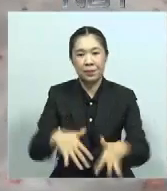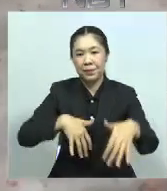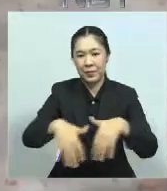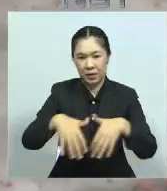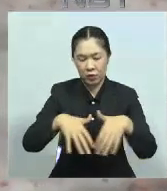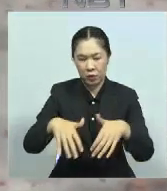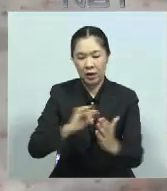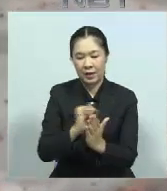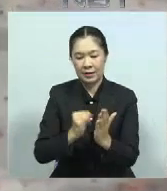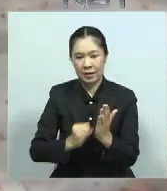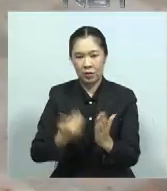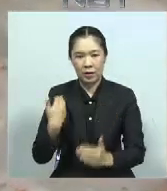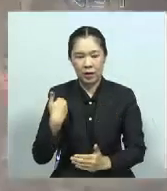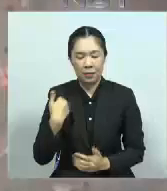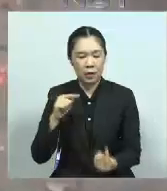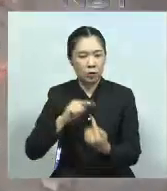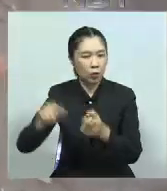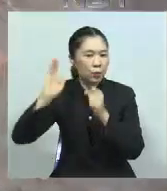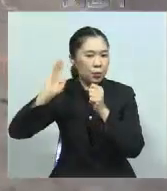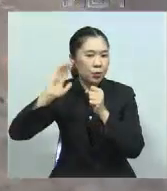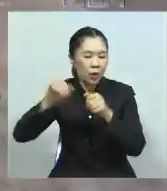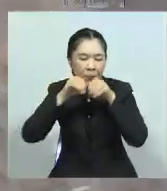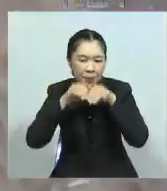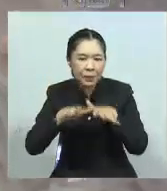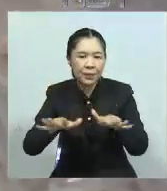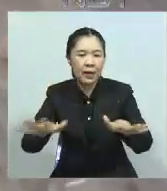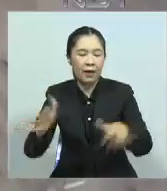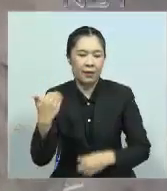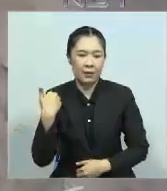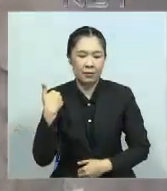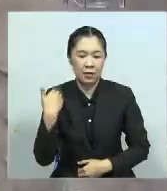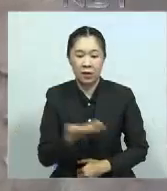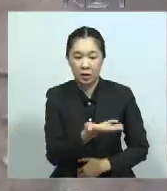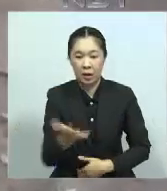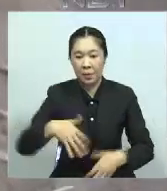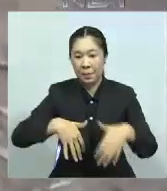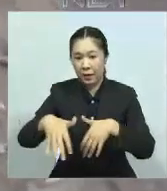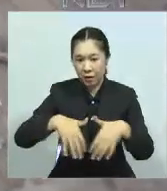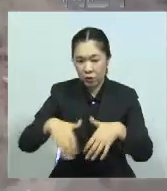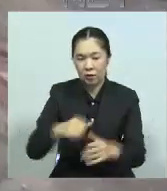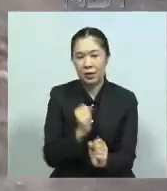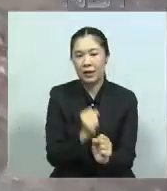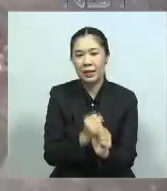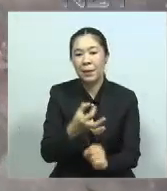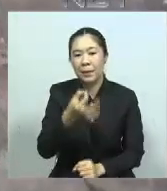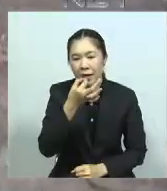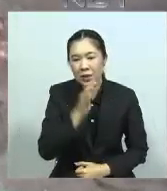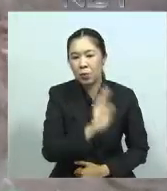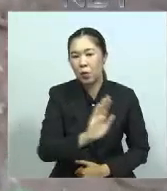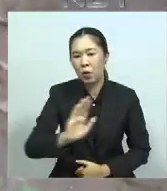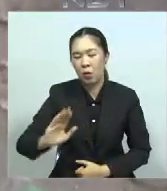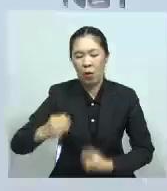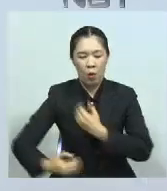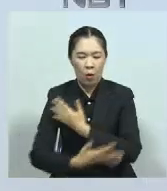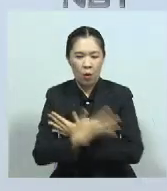คะทางจังหวัดเองก็จะเน้นการประชาสัมพันธ์เสียงตามสายเป็นหลักเนื่องจากว่าประชาชนส่วนใหญ่นั้นจะออกไปประกอบอาชีพก็ไม่มีโอก